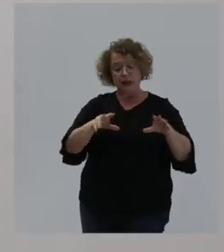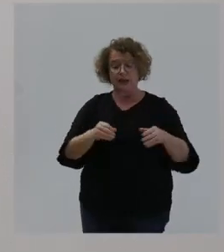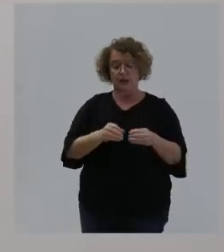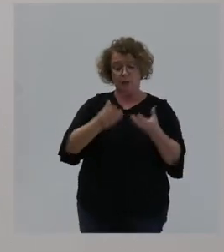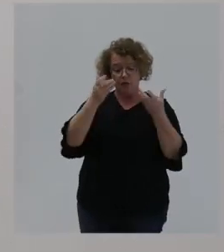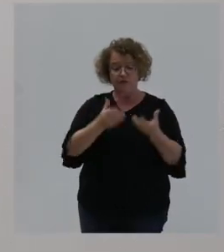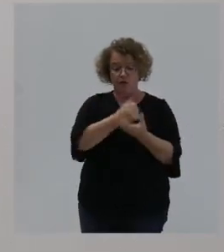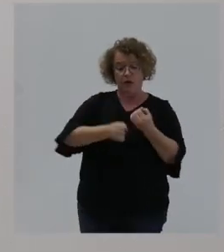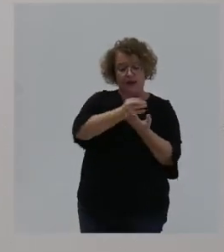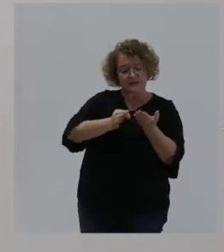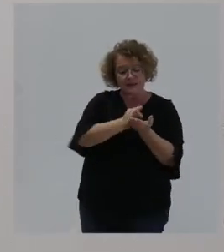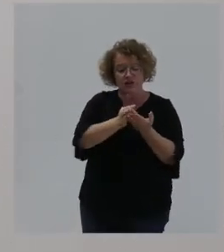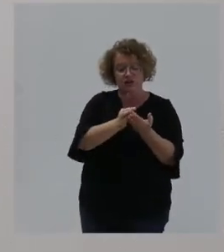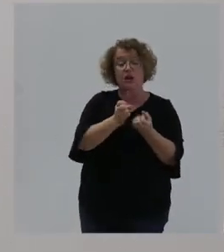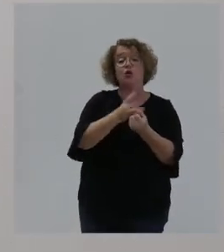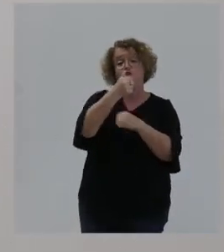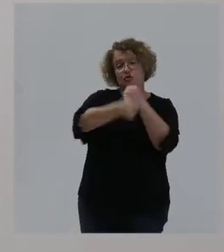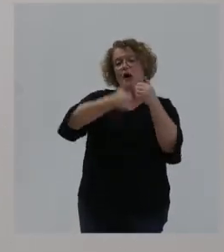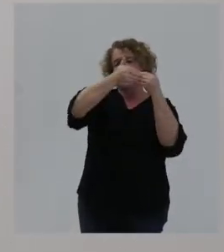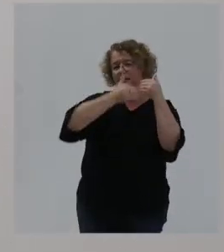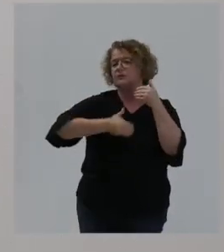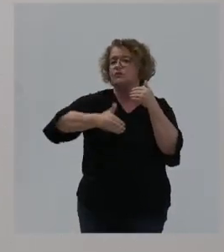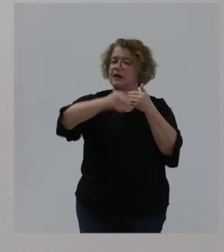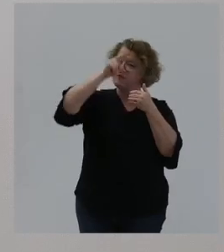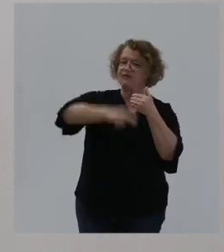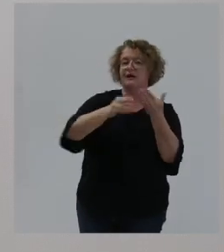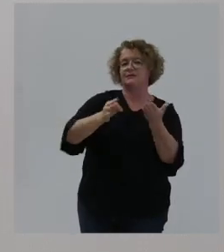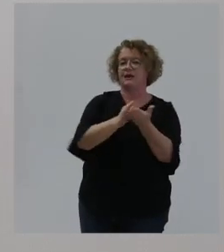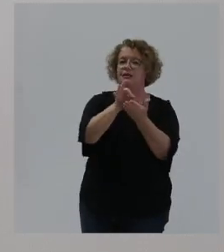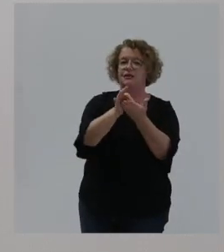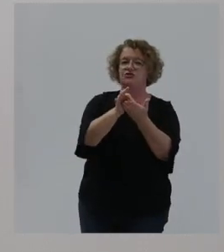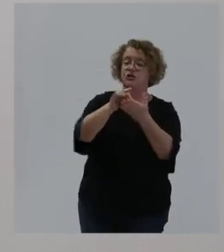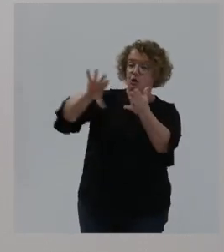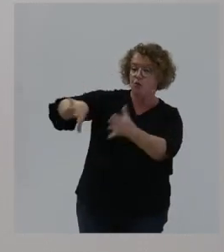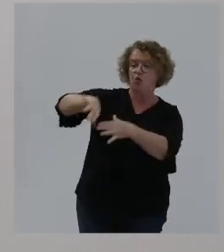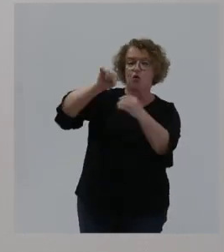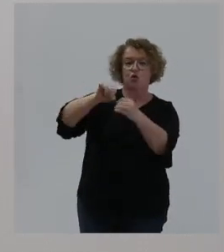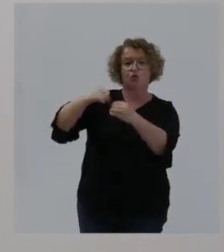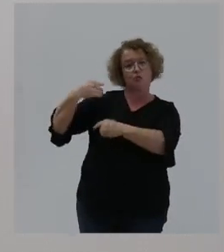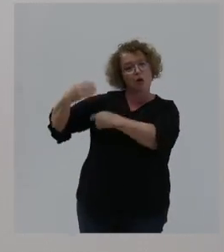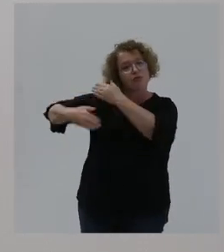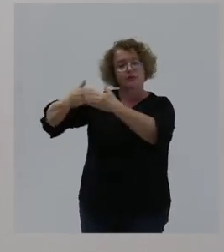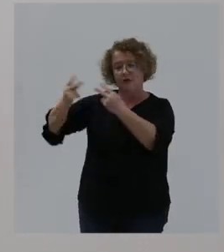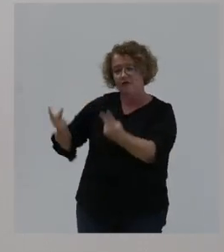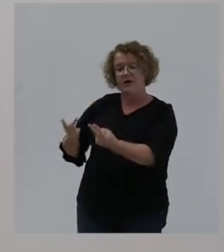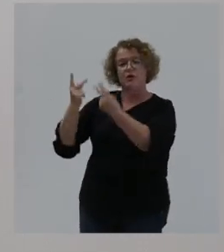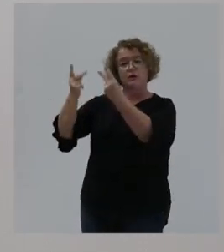d'une stratégie pluriannuelle, une véritable stratégie en matière de recrutement, de valorisation des carrières des